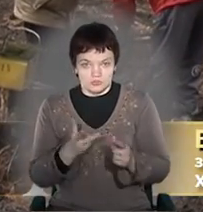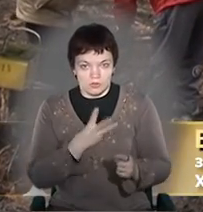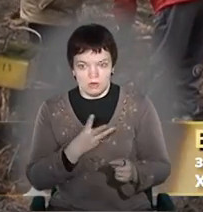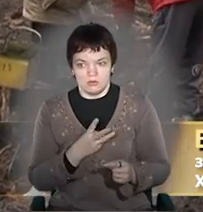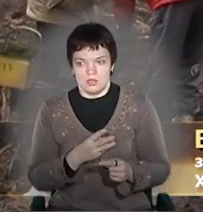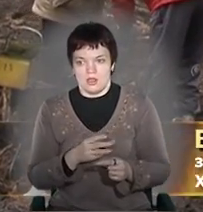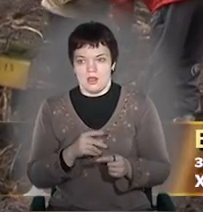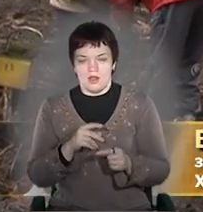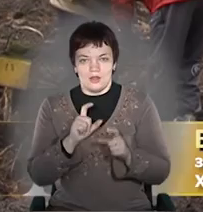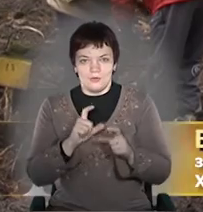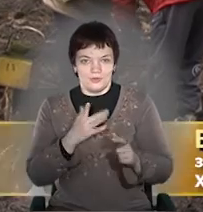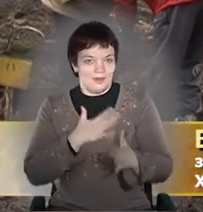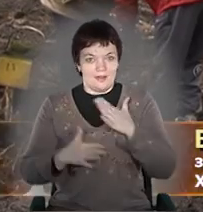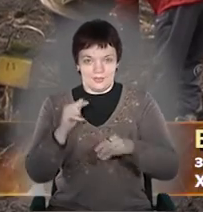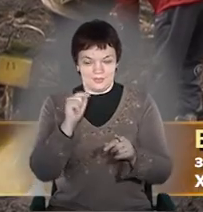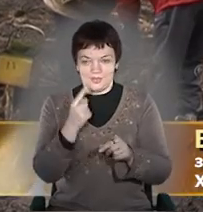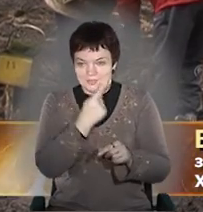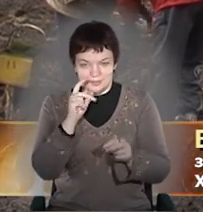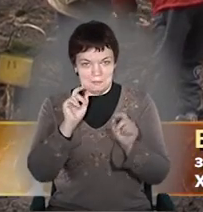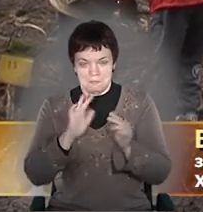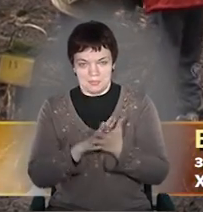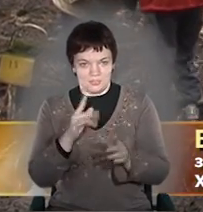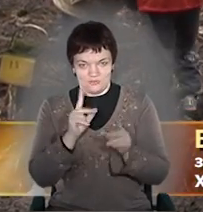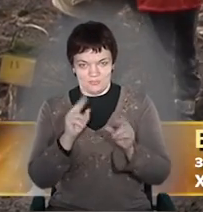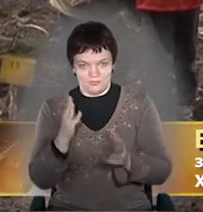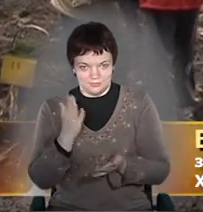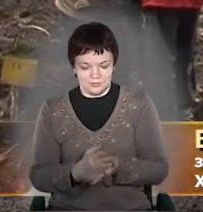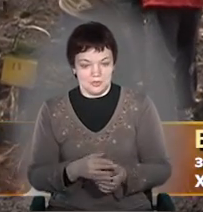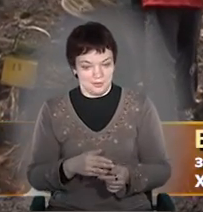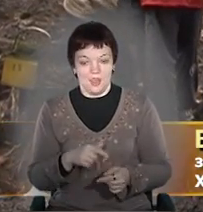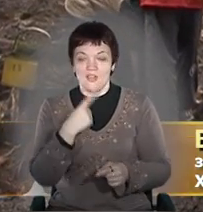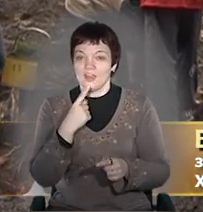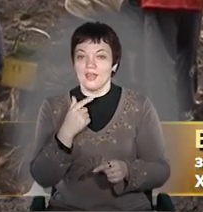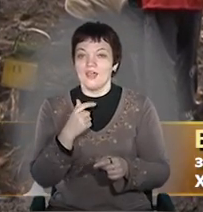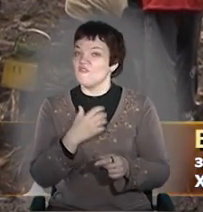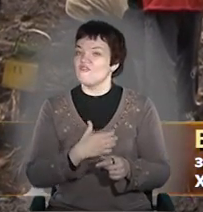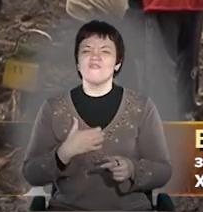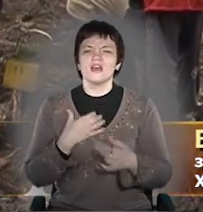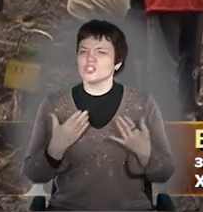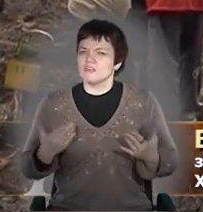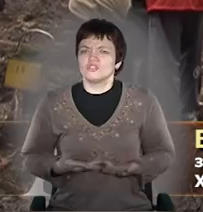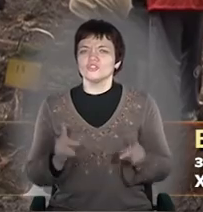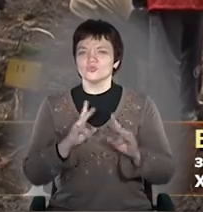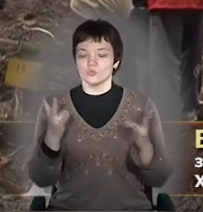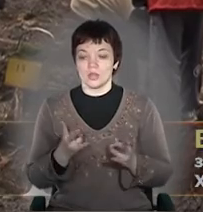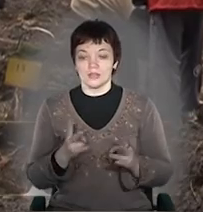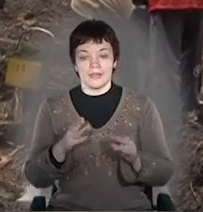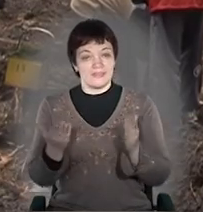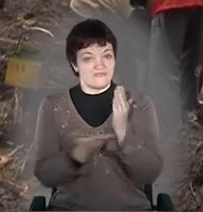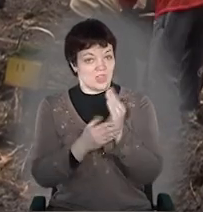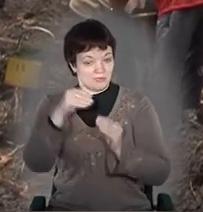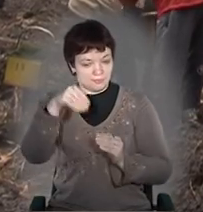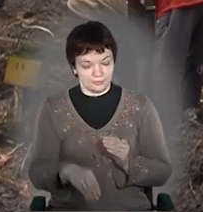– посаженному дереву. Говорят, что самое главное в жизни сделать – посадить дерево, вырастить сына и в